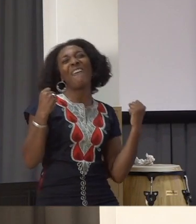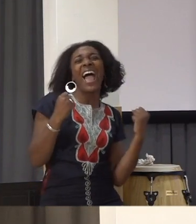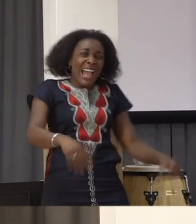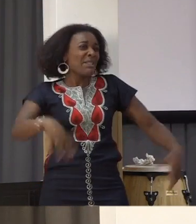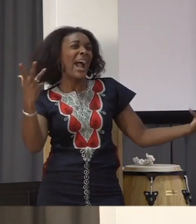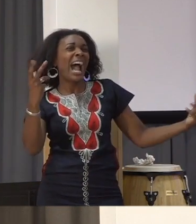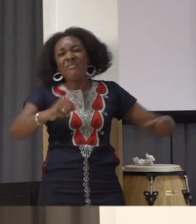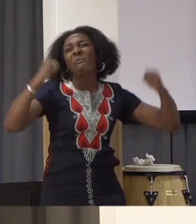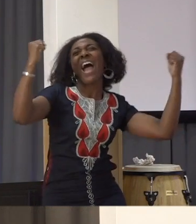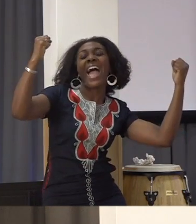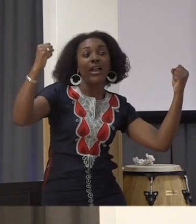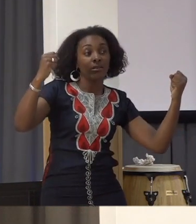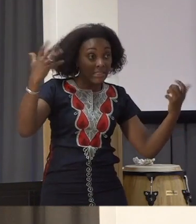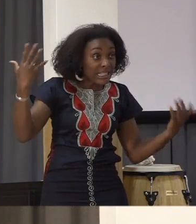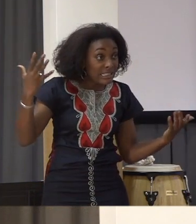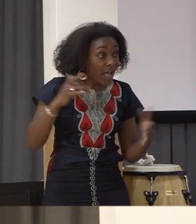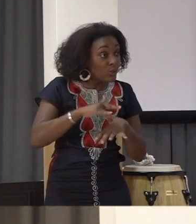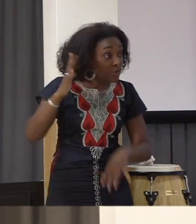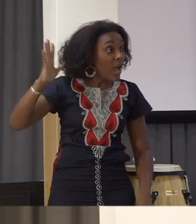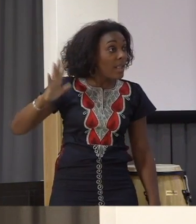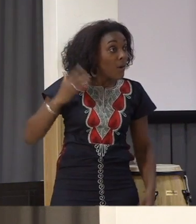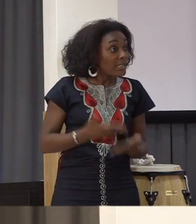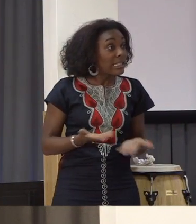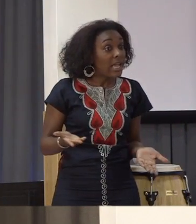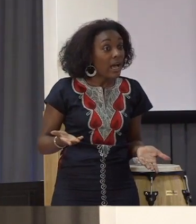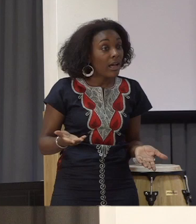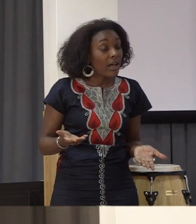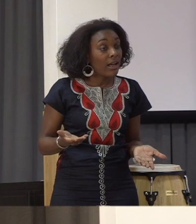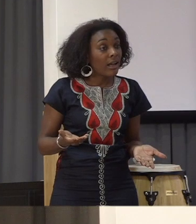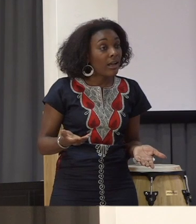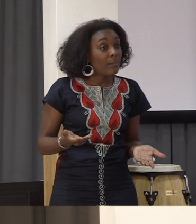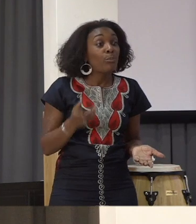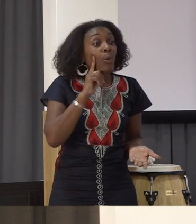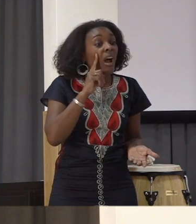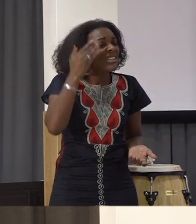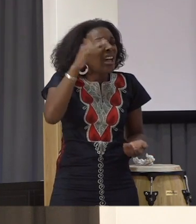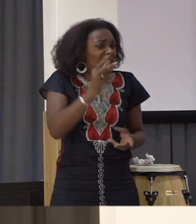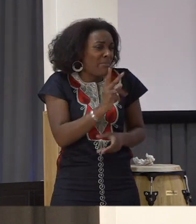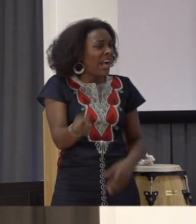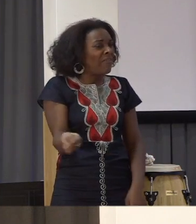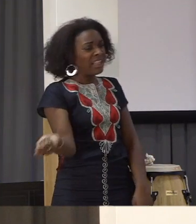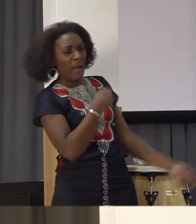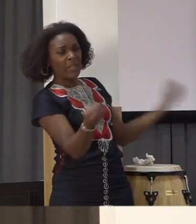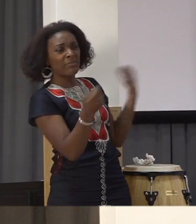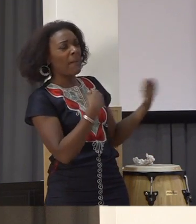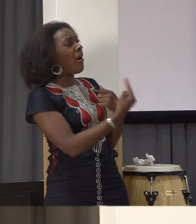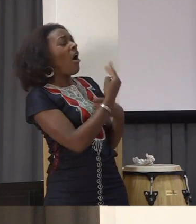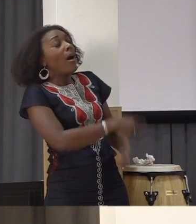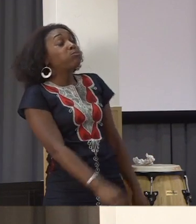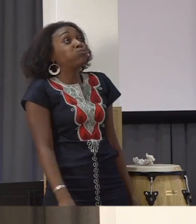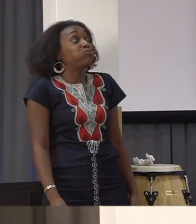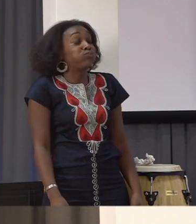content !» C'est ça qu'ils ont vécu. C'est ça qu'ils ont vécu. Parce qu'ils savaient que les outrages